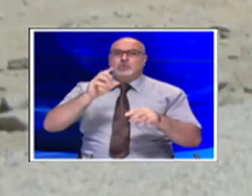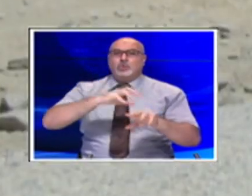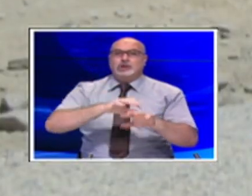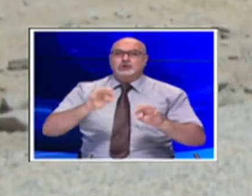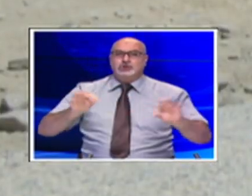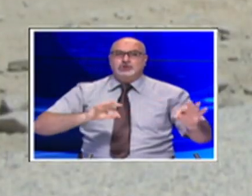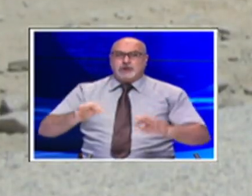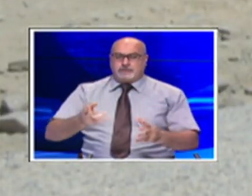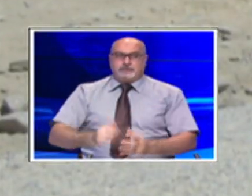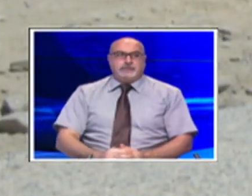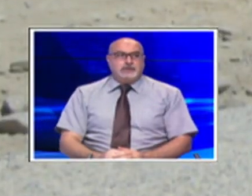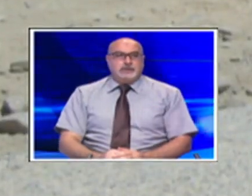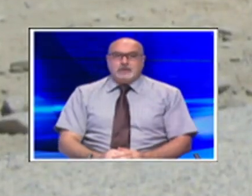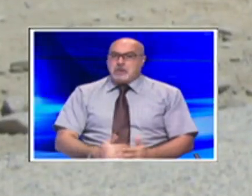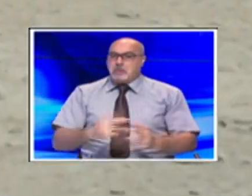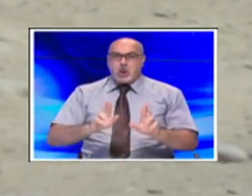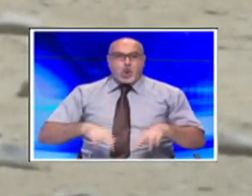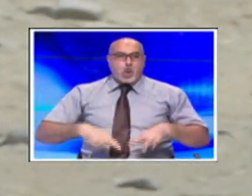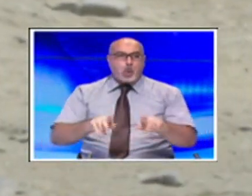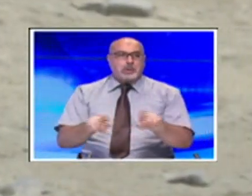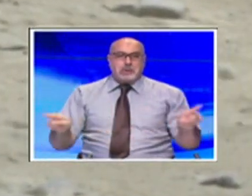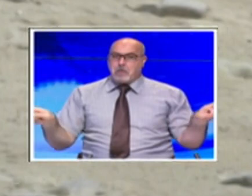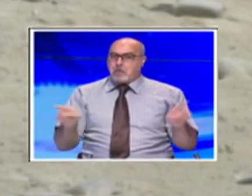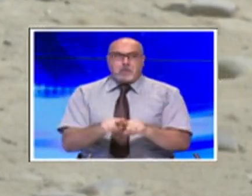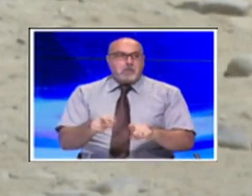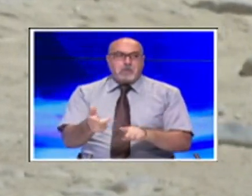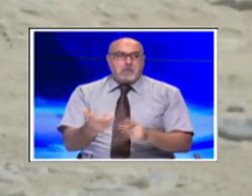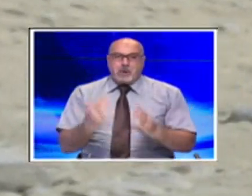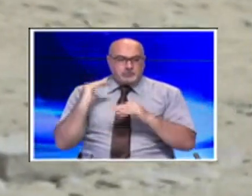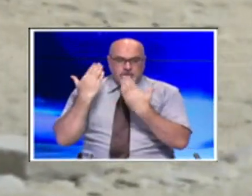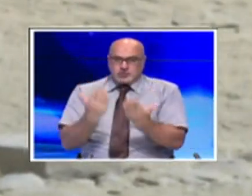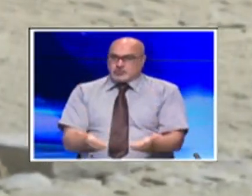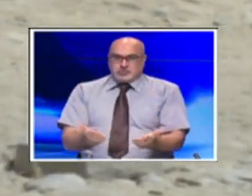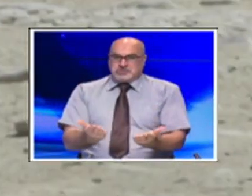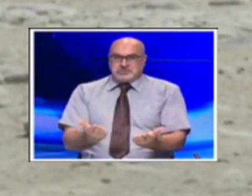شلف، إلا أن الطريق لا تزال مهترئة إلى اليوم.